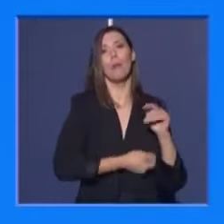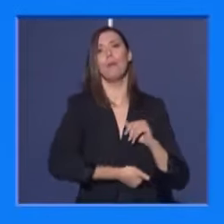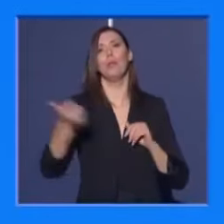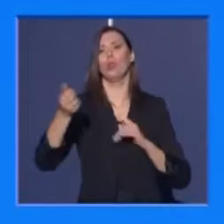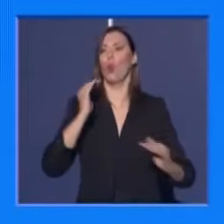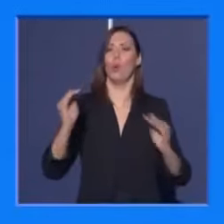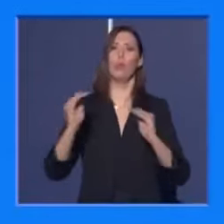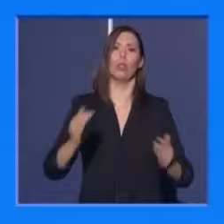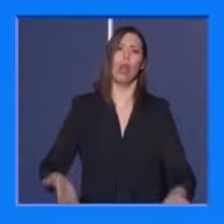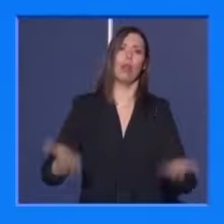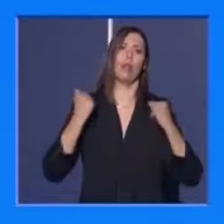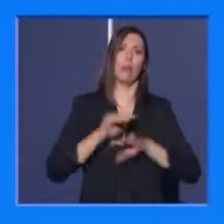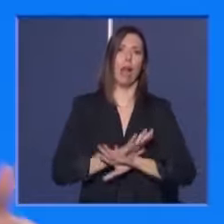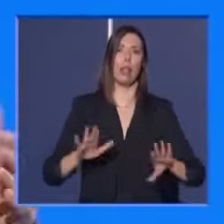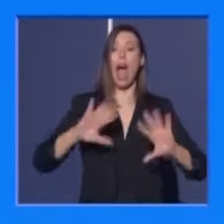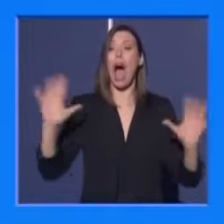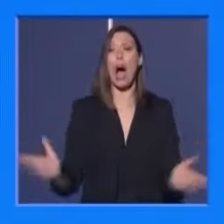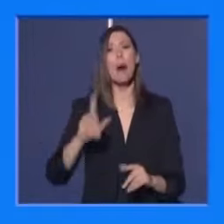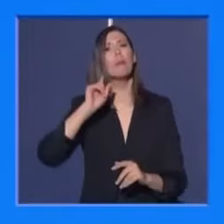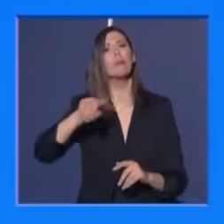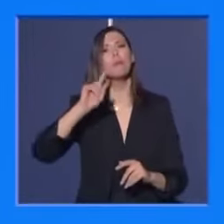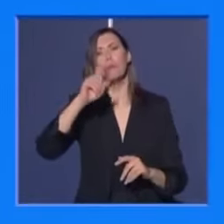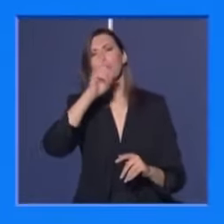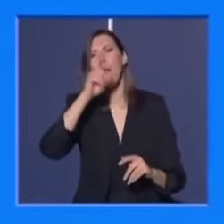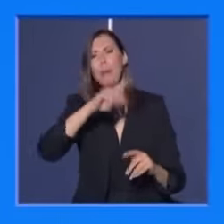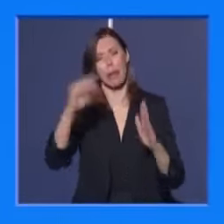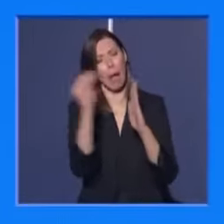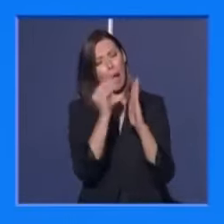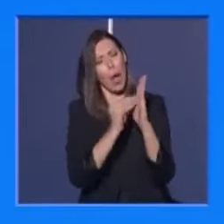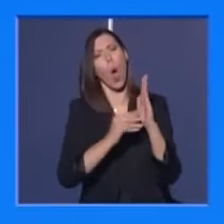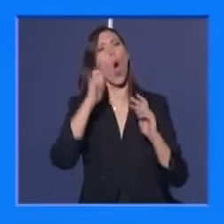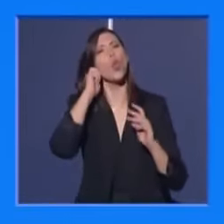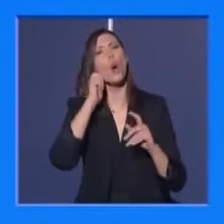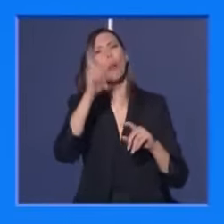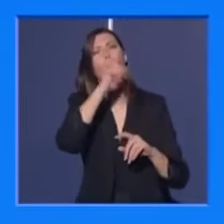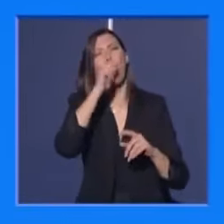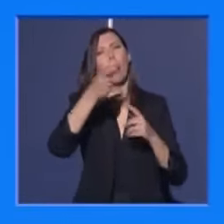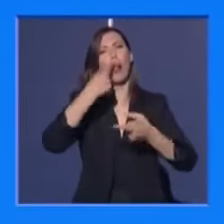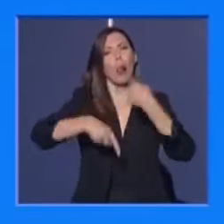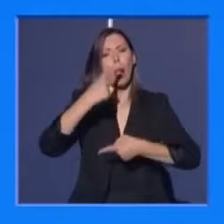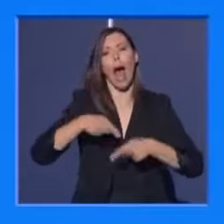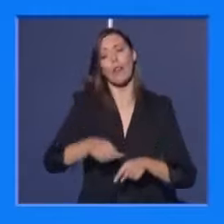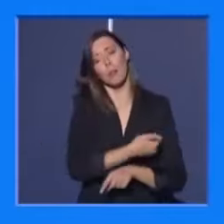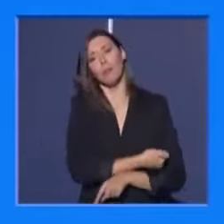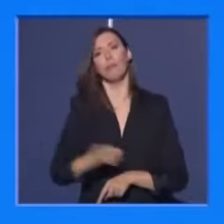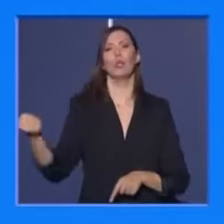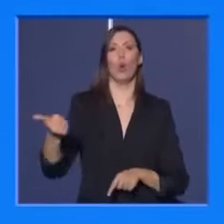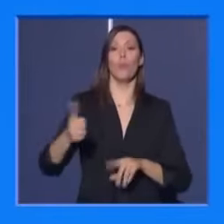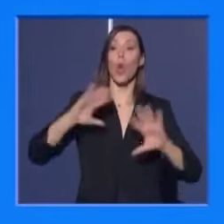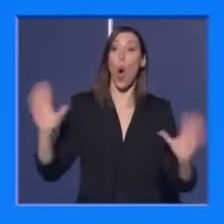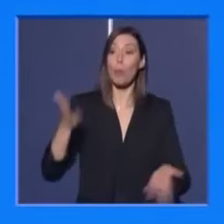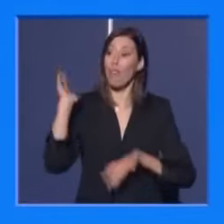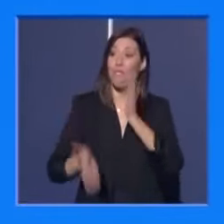έδωσαν ψευδή στοιχεία ή διπλά και τριπλά ονόματα δεν δικαιούνται άσυλο. Όσοι βιοπράγησαν δεν δικαιούνται